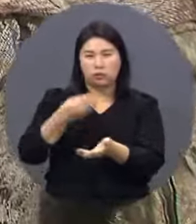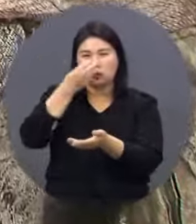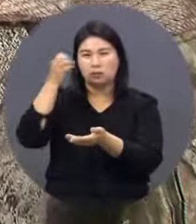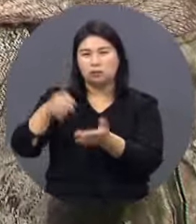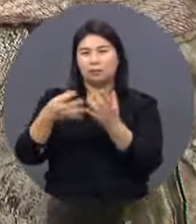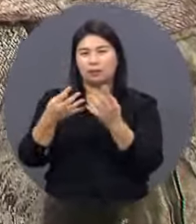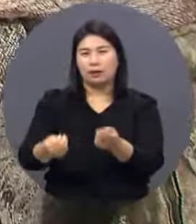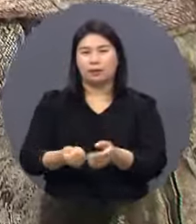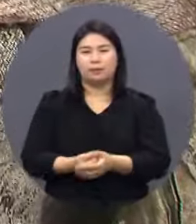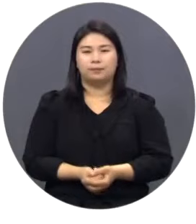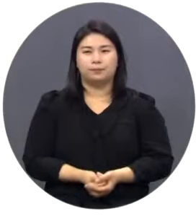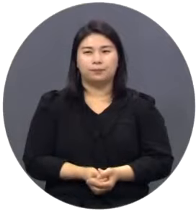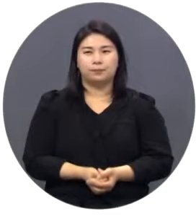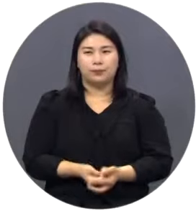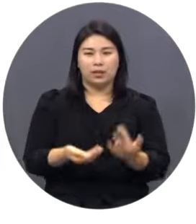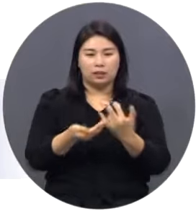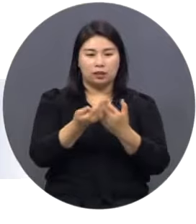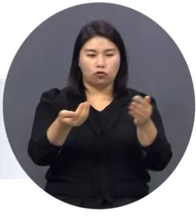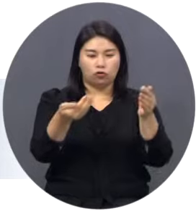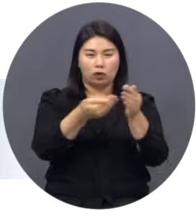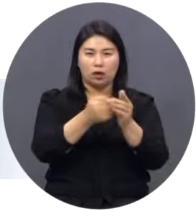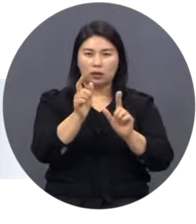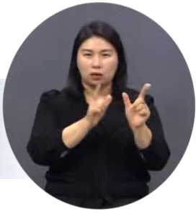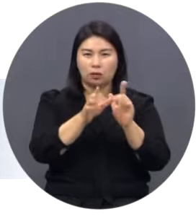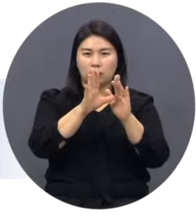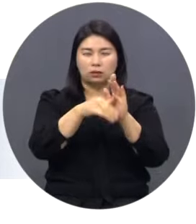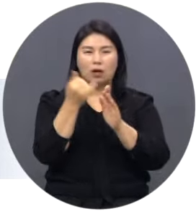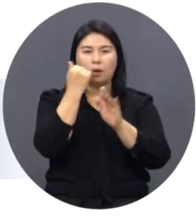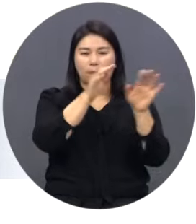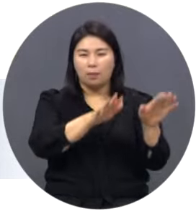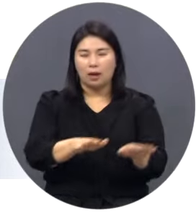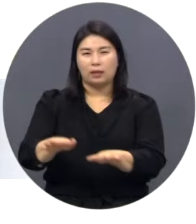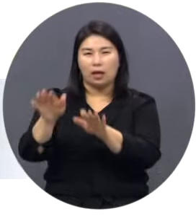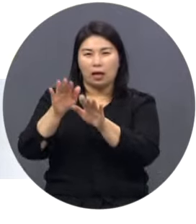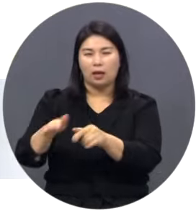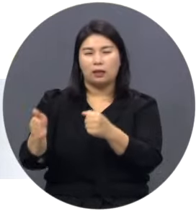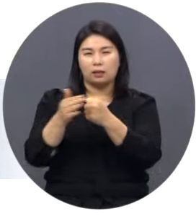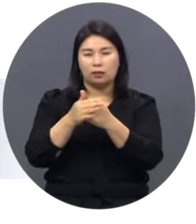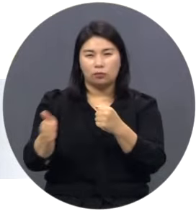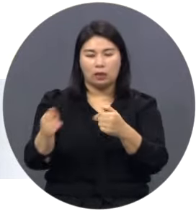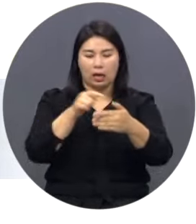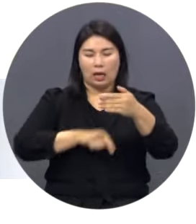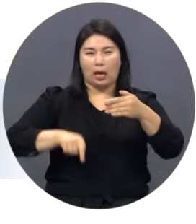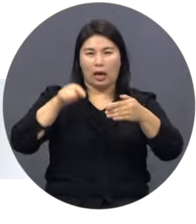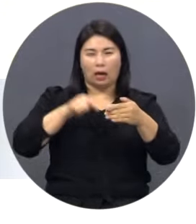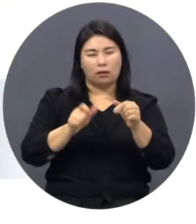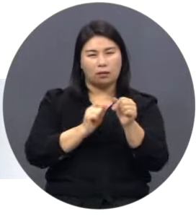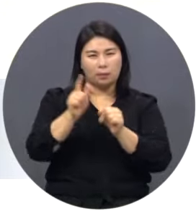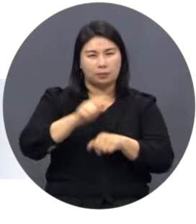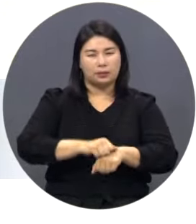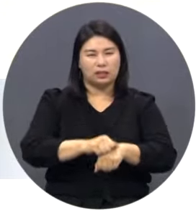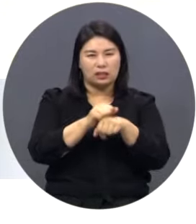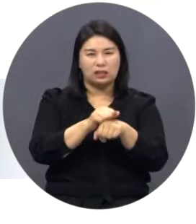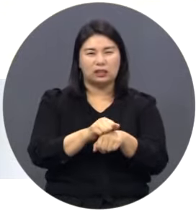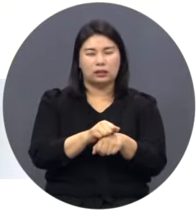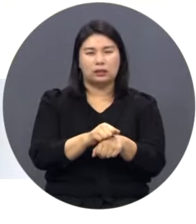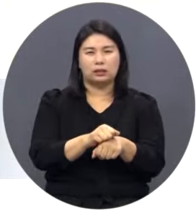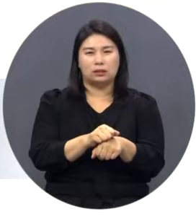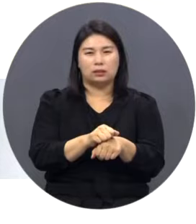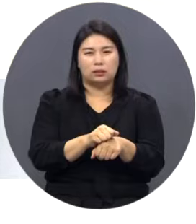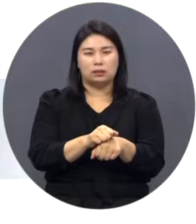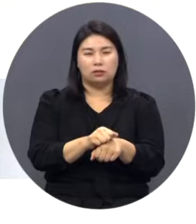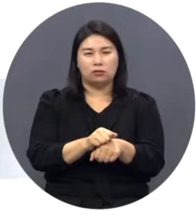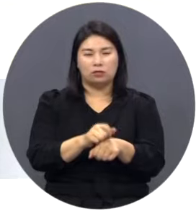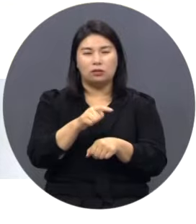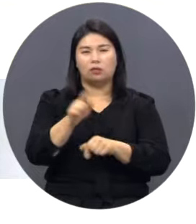많았습니다. 제주항 같은 경우는 해류로 인해가지고 방파제 안쪽으로 거의 대부분 쓰레기가